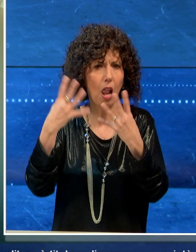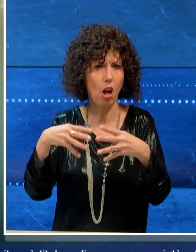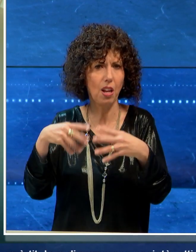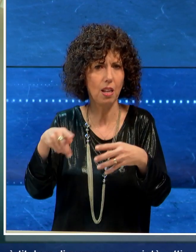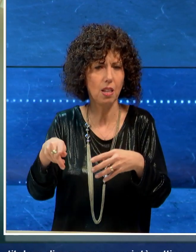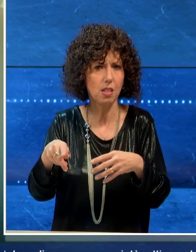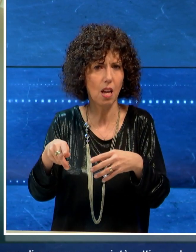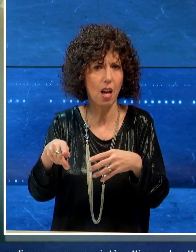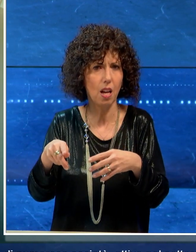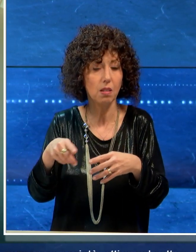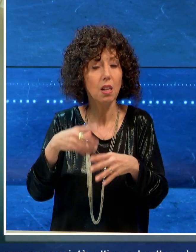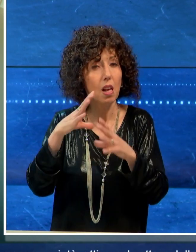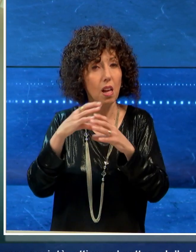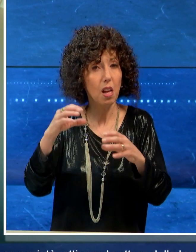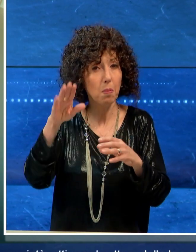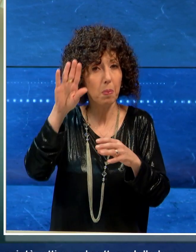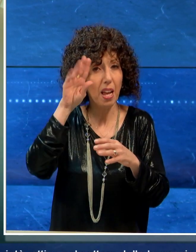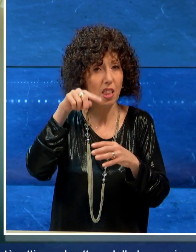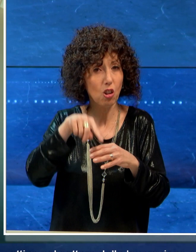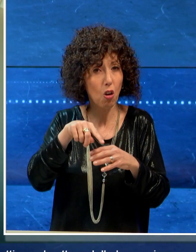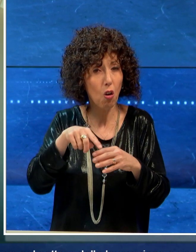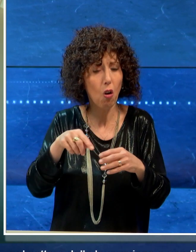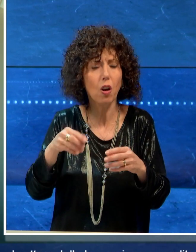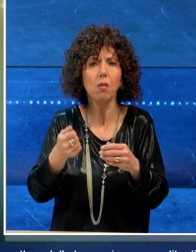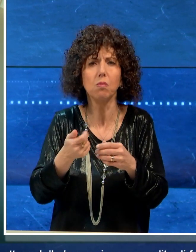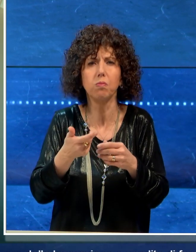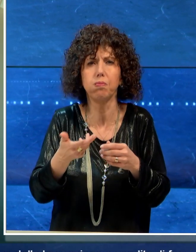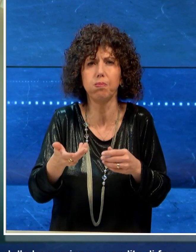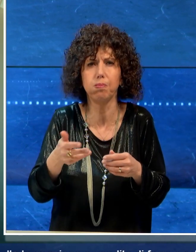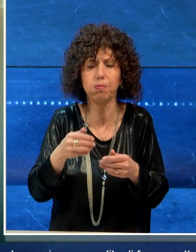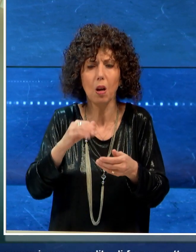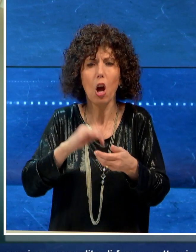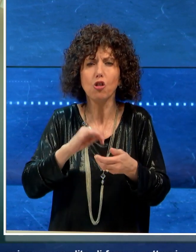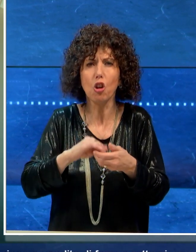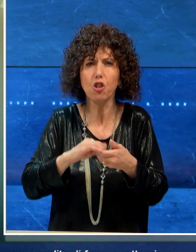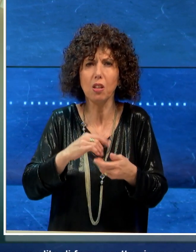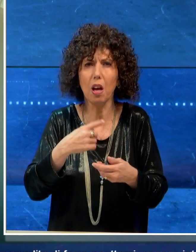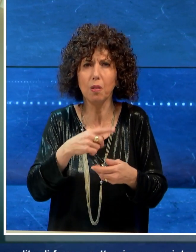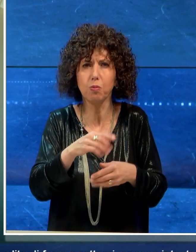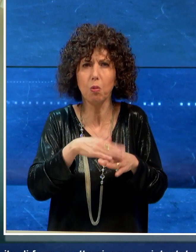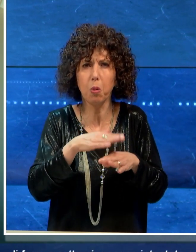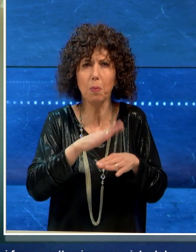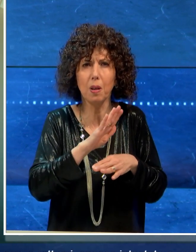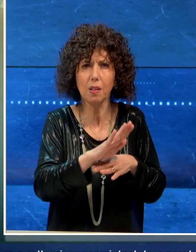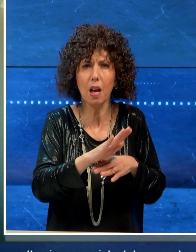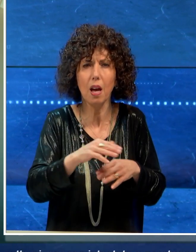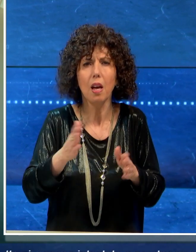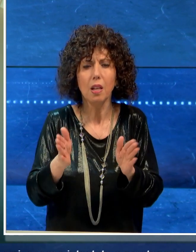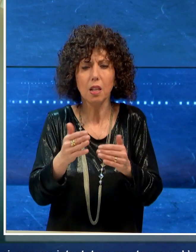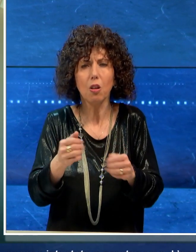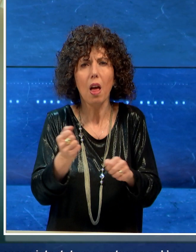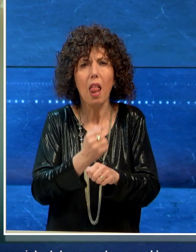organizzata L'imprenditore è titolare di numerose società attive nel settore della